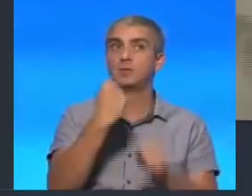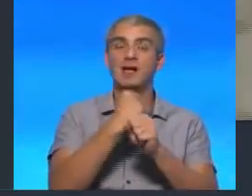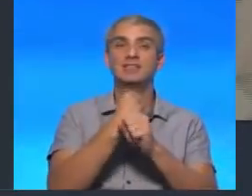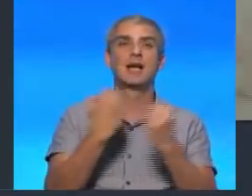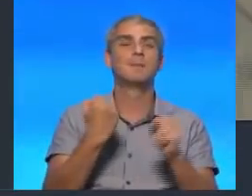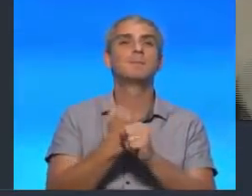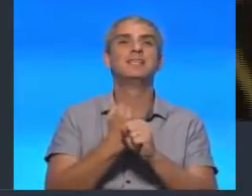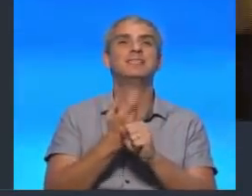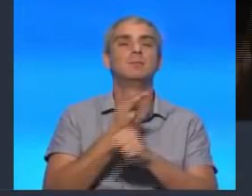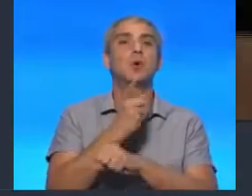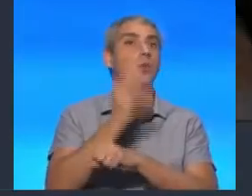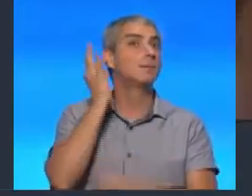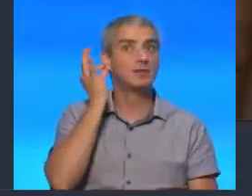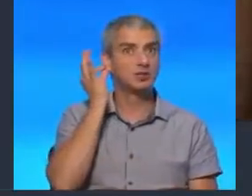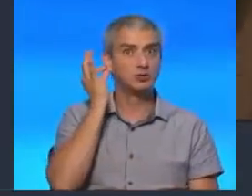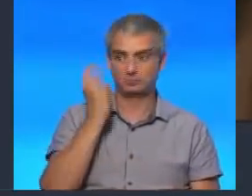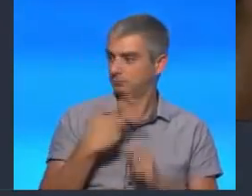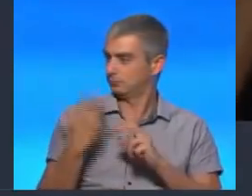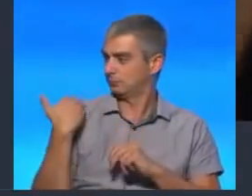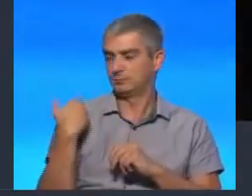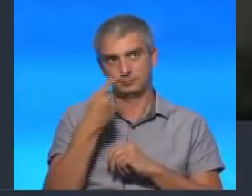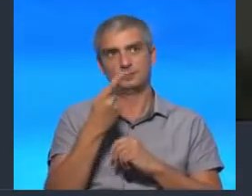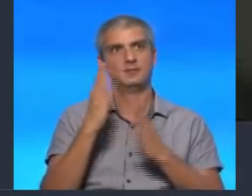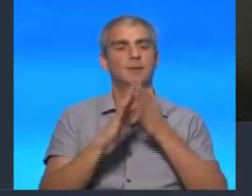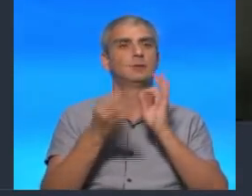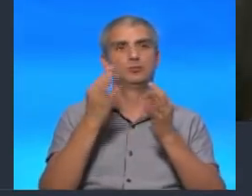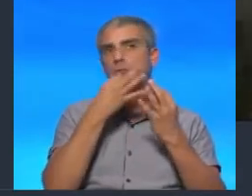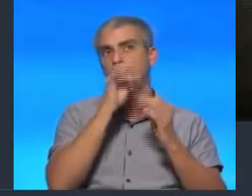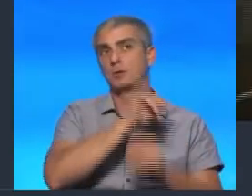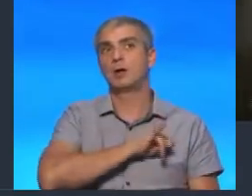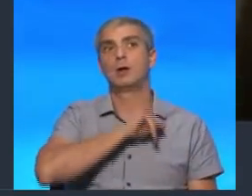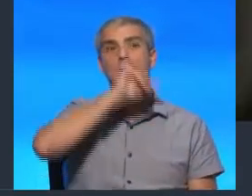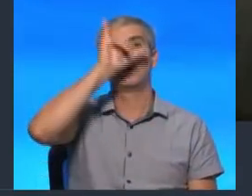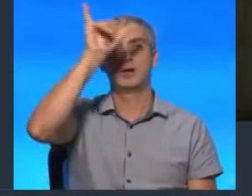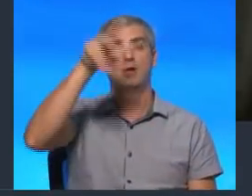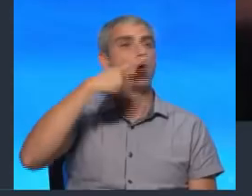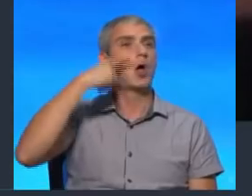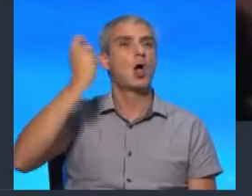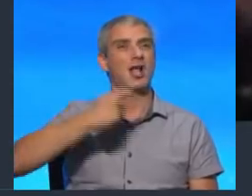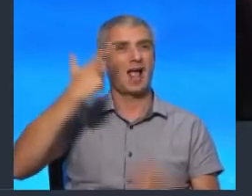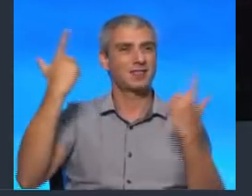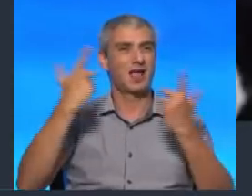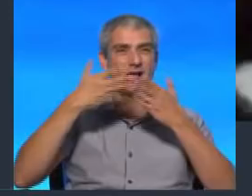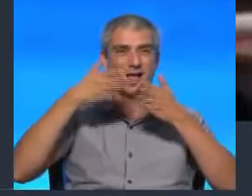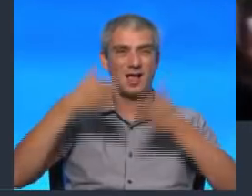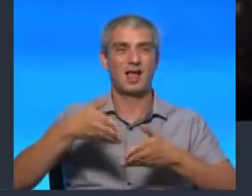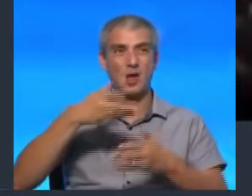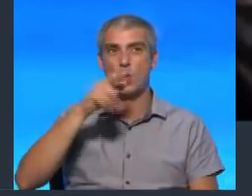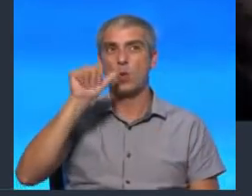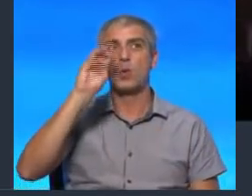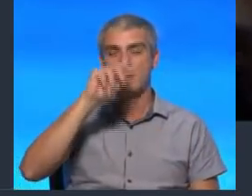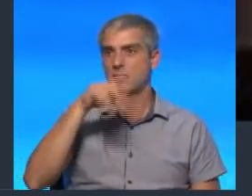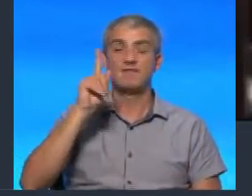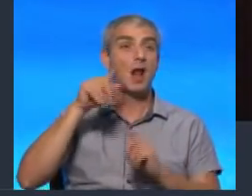מגונים בנשים, רק לא מכבר התיר לו בית המשפט לנסוע לאומן לראש השנה עם חסידיו, וכעת אלפי נאמניו